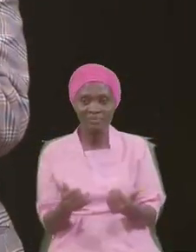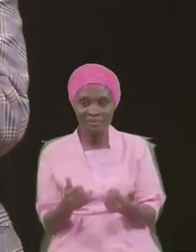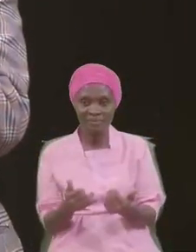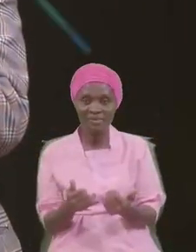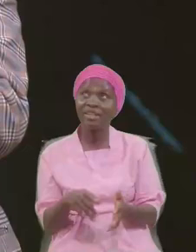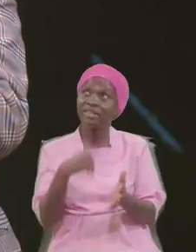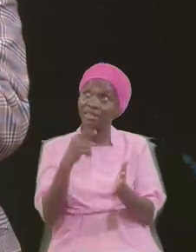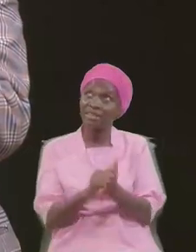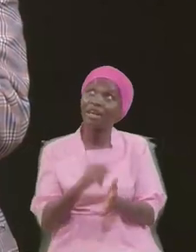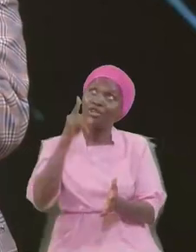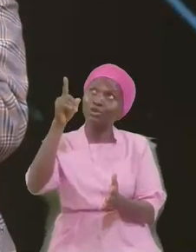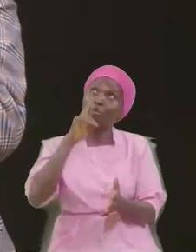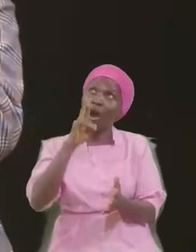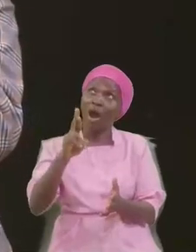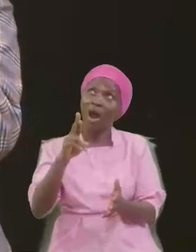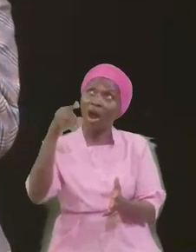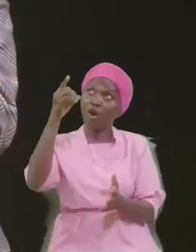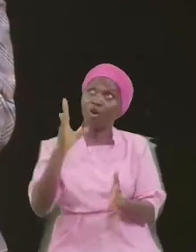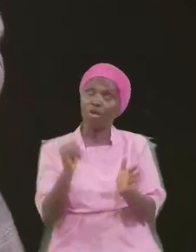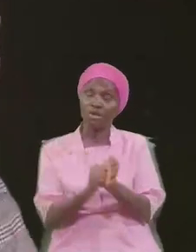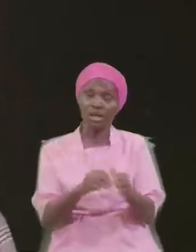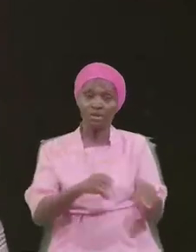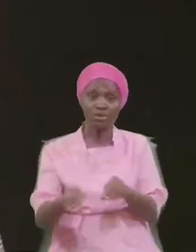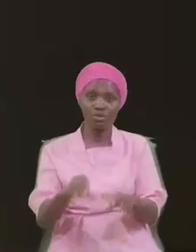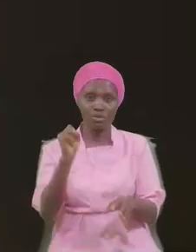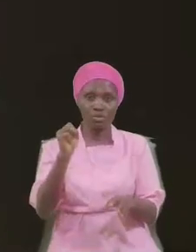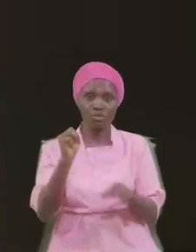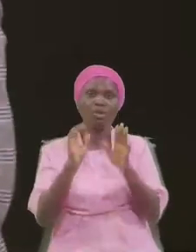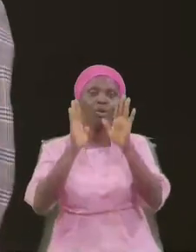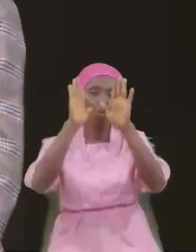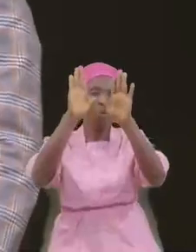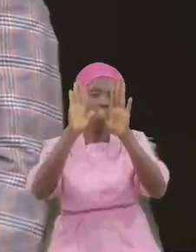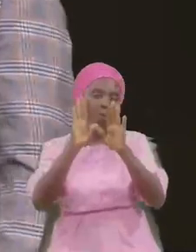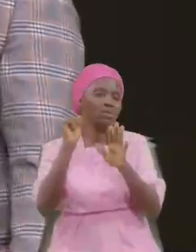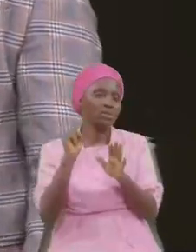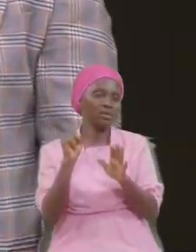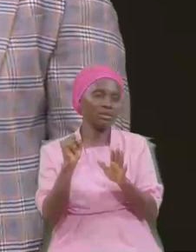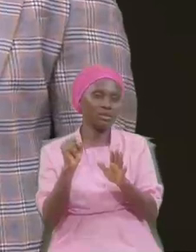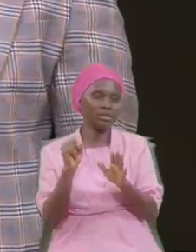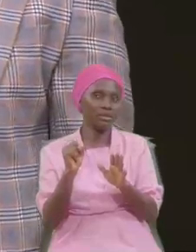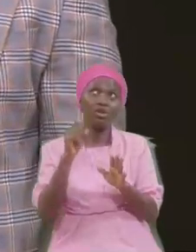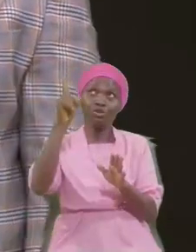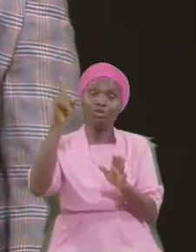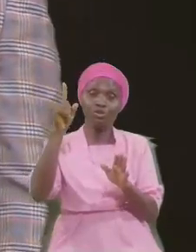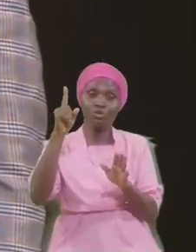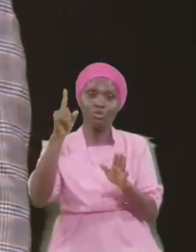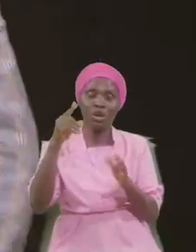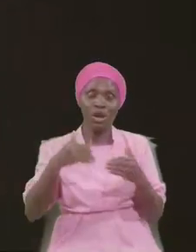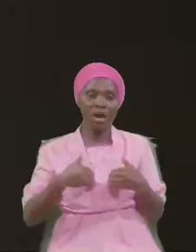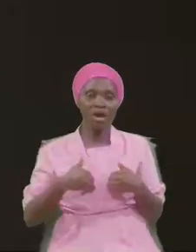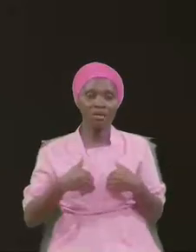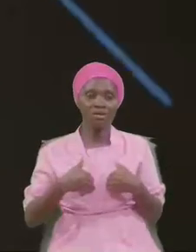Tu es le Dieu qui fait des prodiges. Tu as manifesté parmi